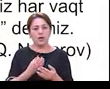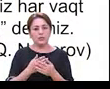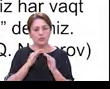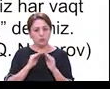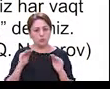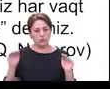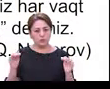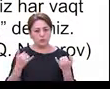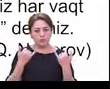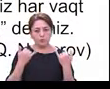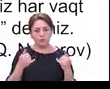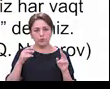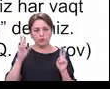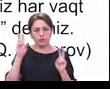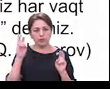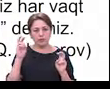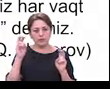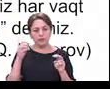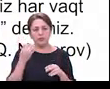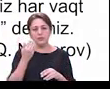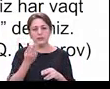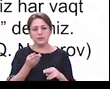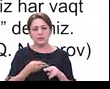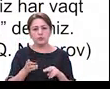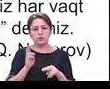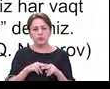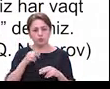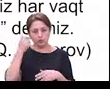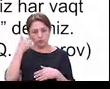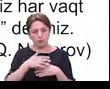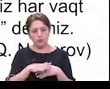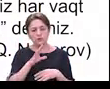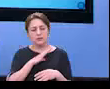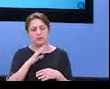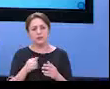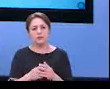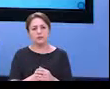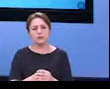Aziz o'quvchilar, bugungi mavzuyimiz siz uchun tushunarli bo'ldimi?